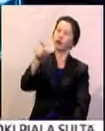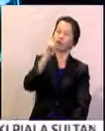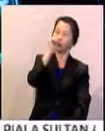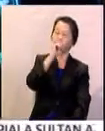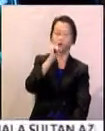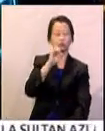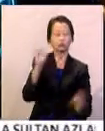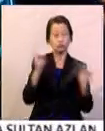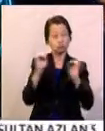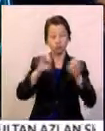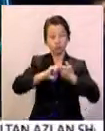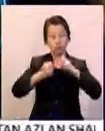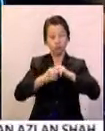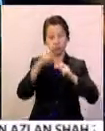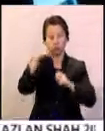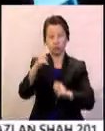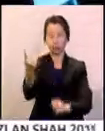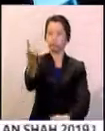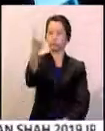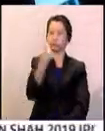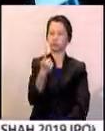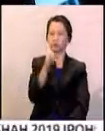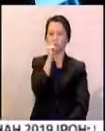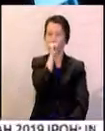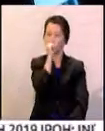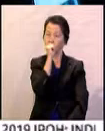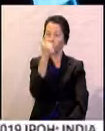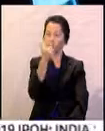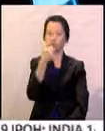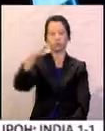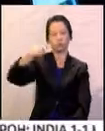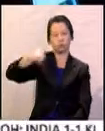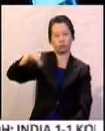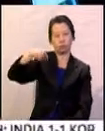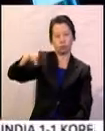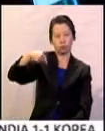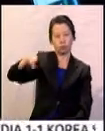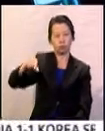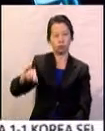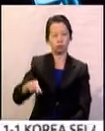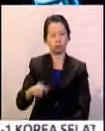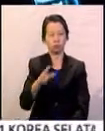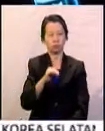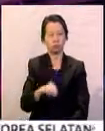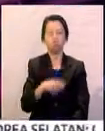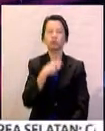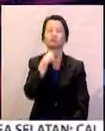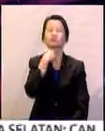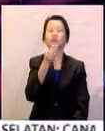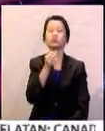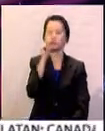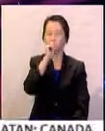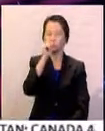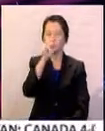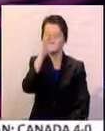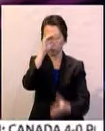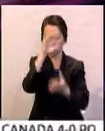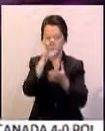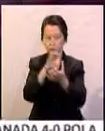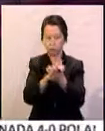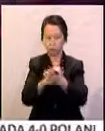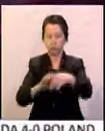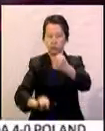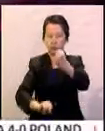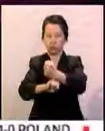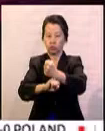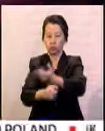tidak menjadi penghalang untuk menampilkan persembahan yang berkualiti. Vokalisnya Joe turut percaya